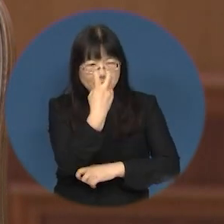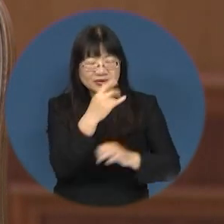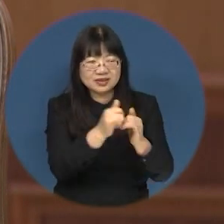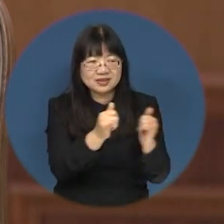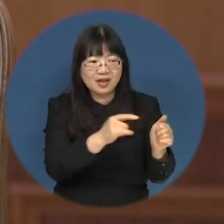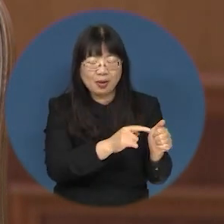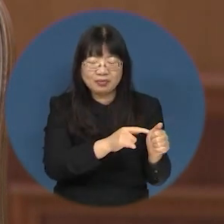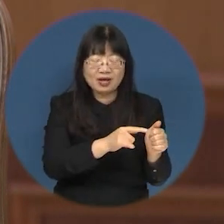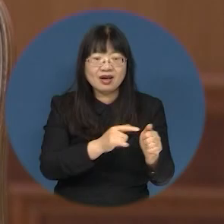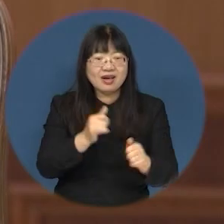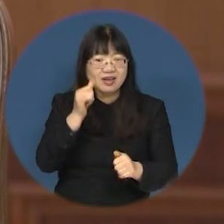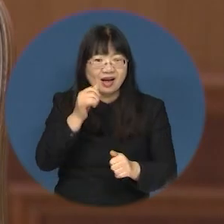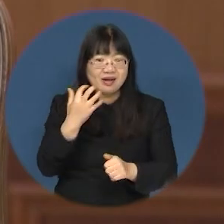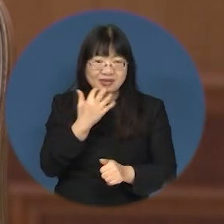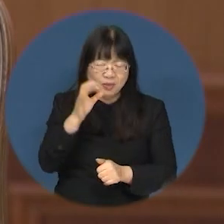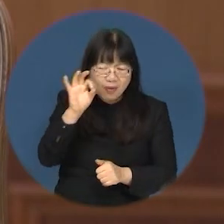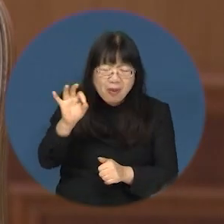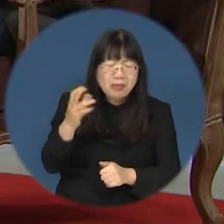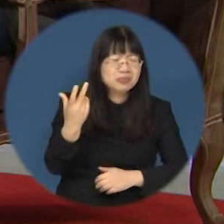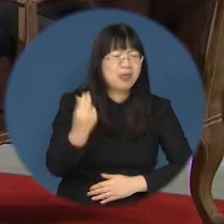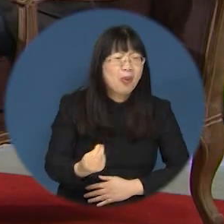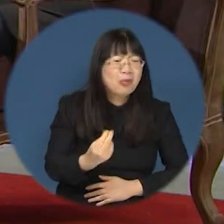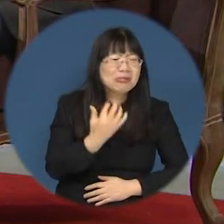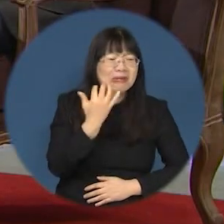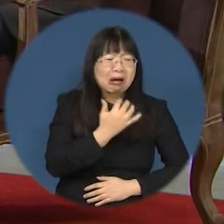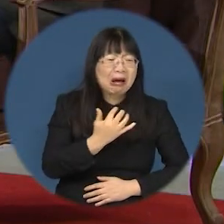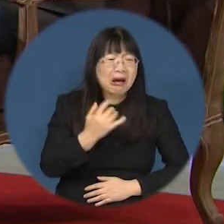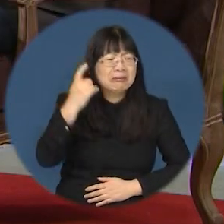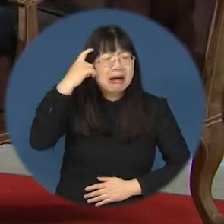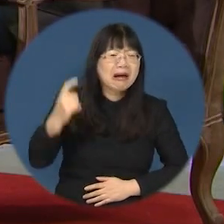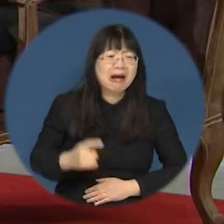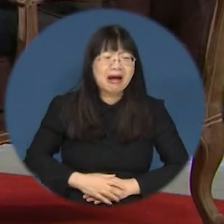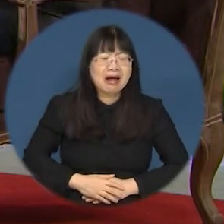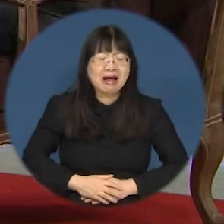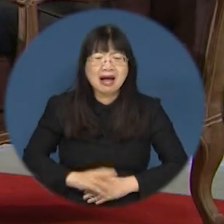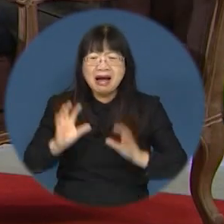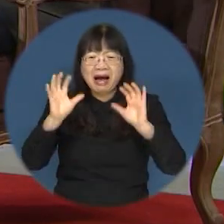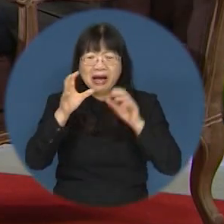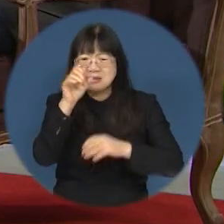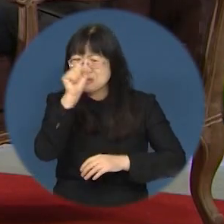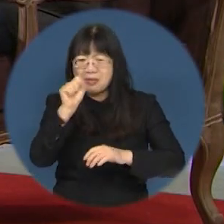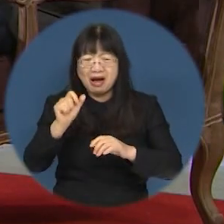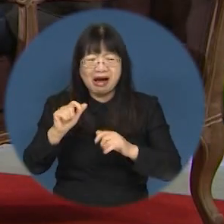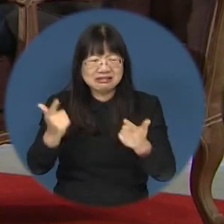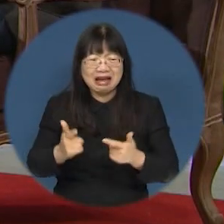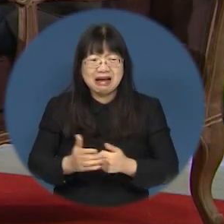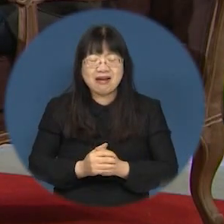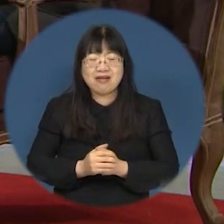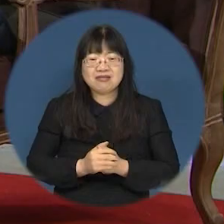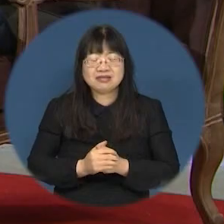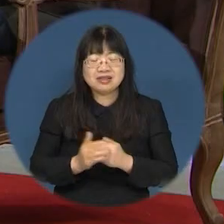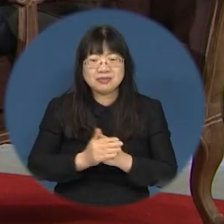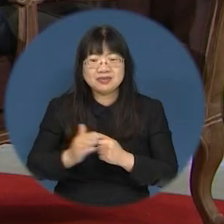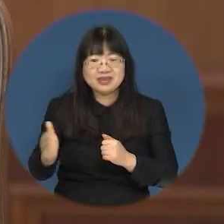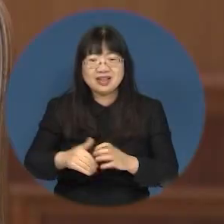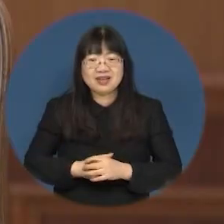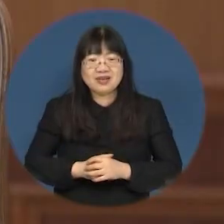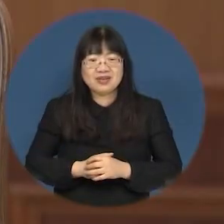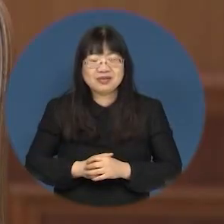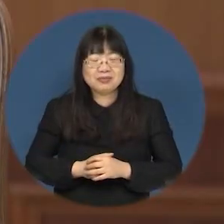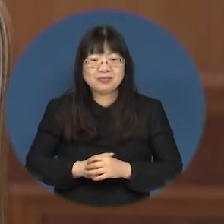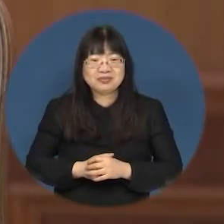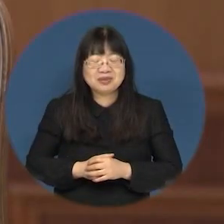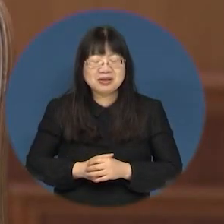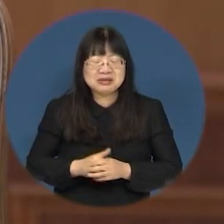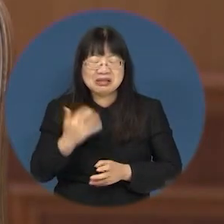놀란 거예요. 하들짝 놀래가지고 웬 똥색이냐 이거 이게 아이들이 좋아하는 그래서 그때 이제 편집장님